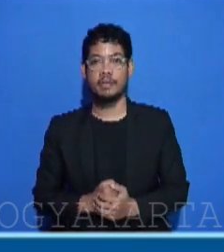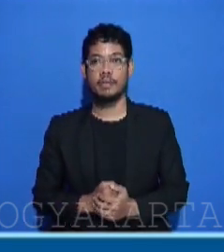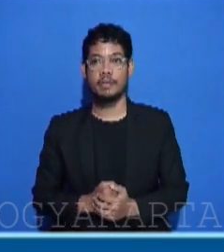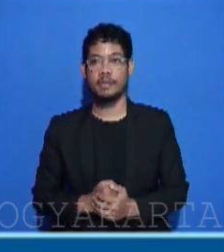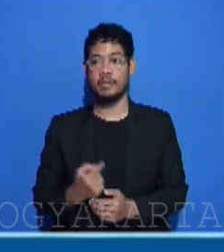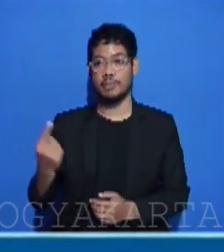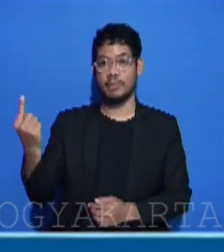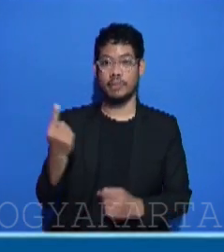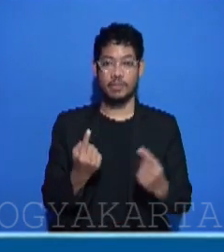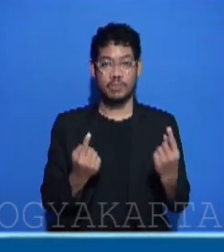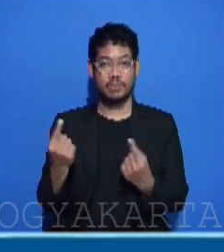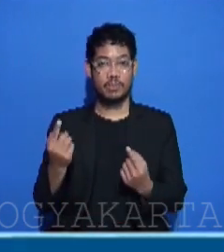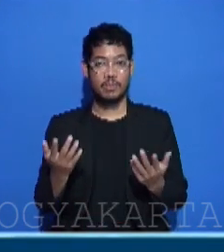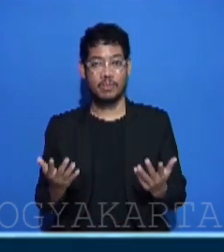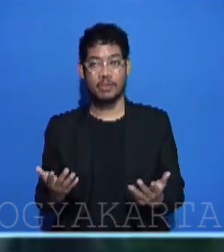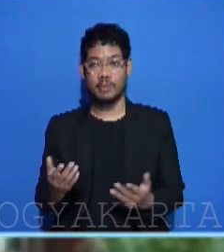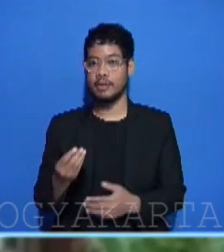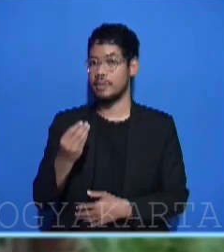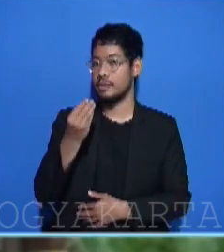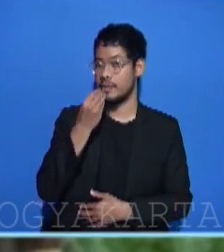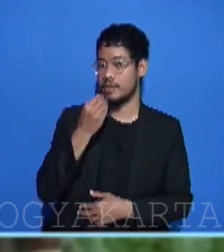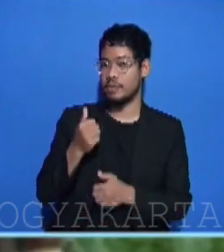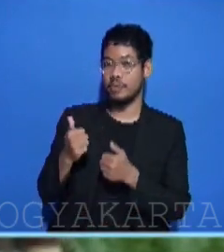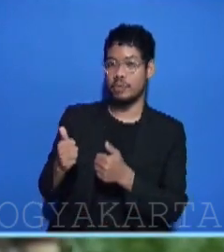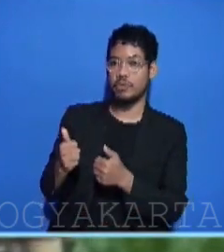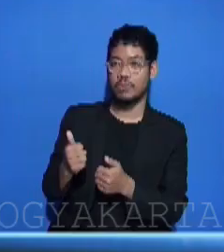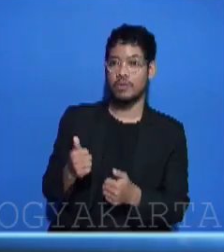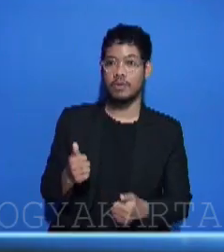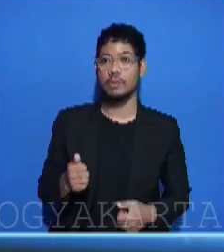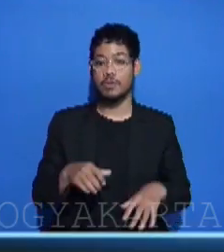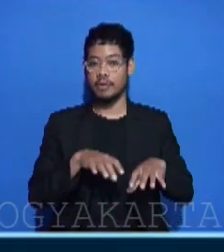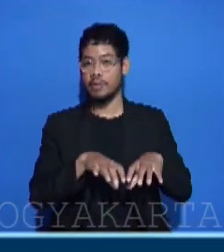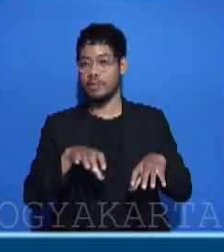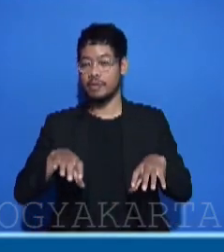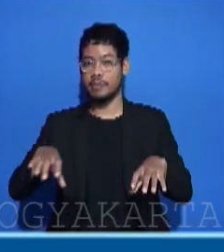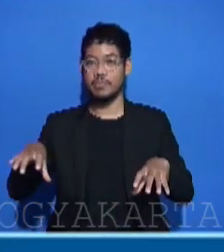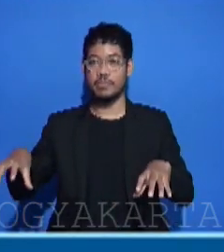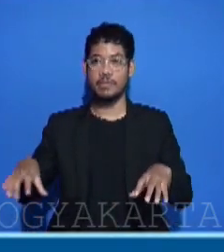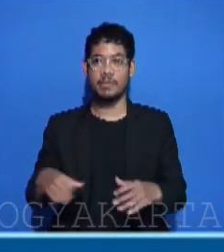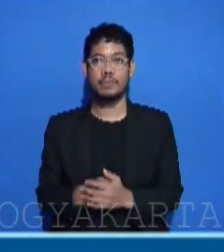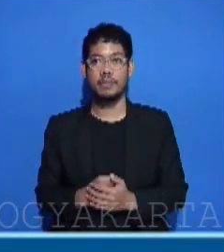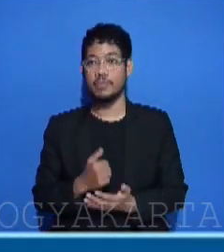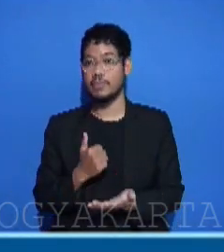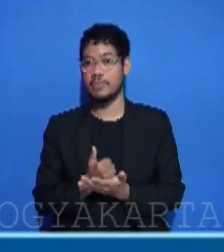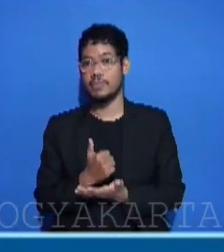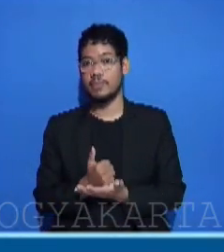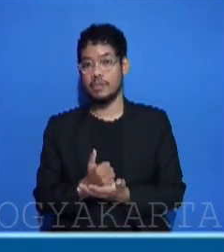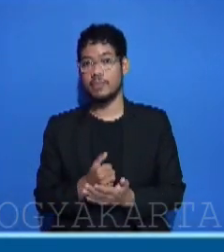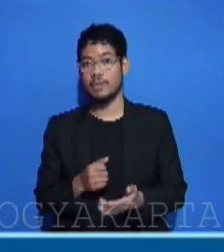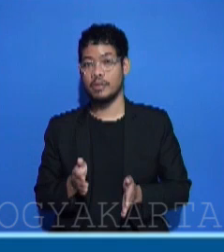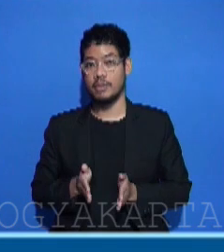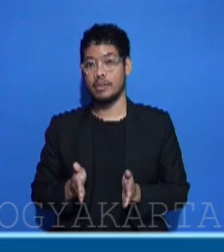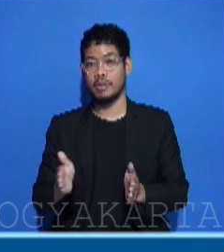luwe ugi saged ngedapi daharan ingkang dipun cawisaken dening para bakul. Yang utama niku kagem pangairan, Pak. Nggih, punika niku